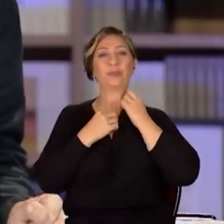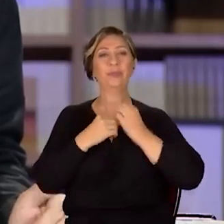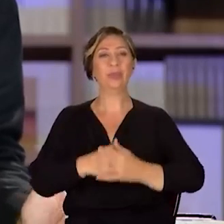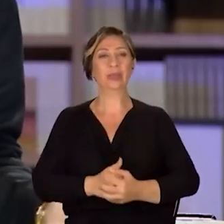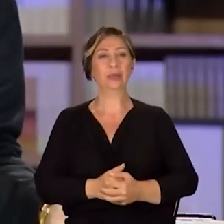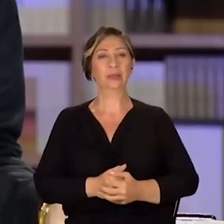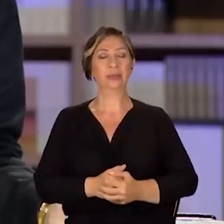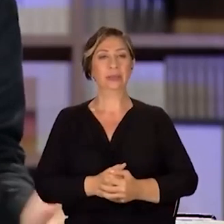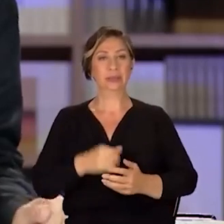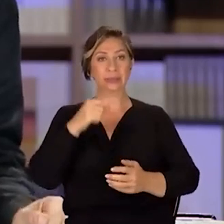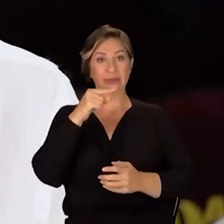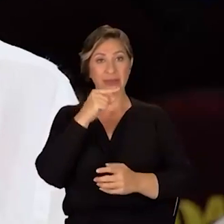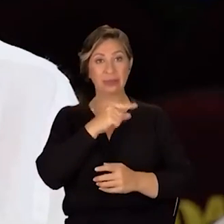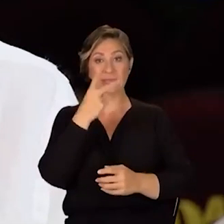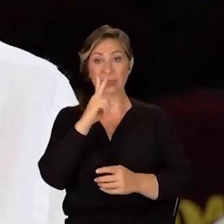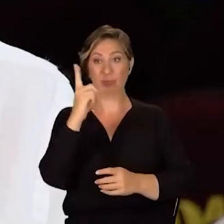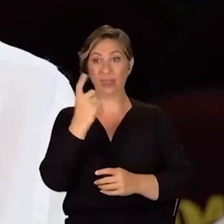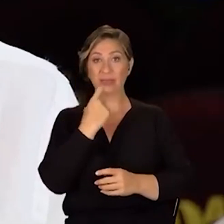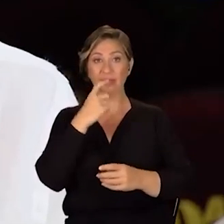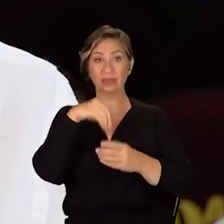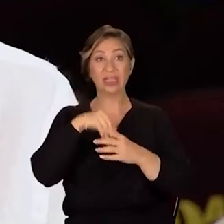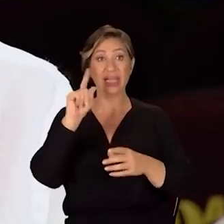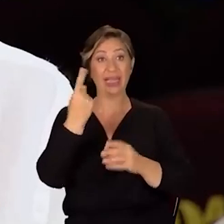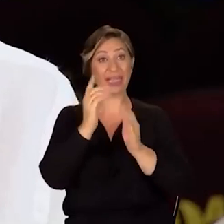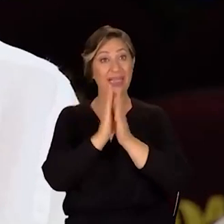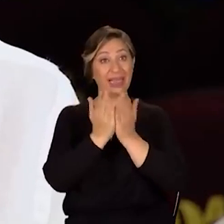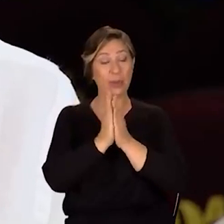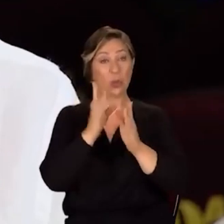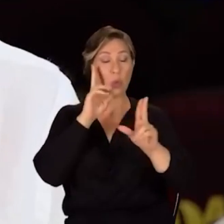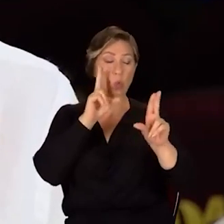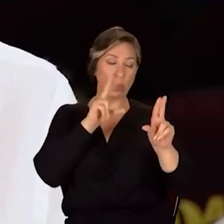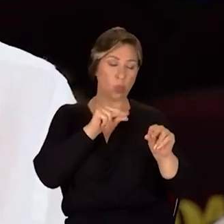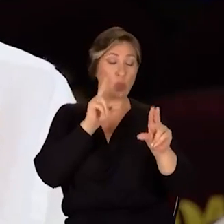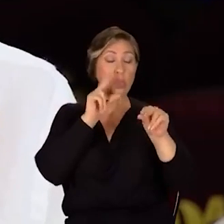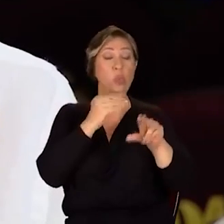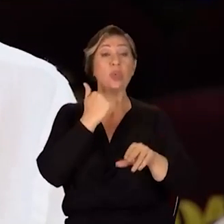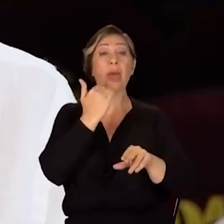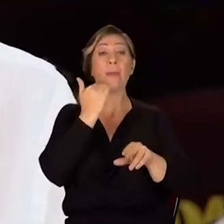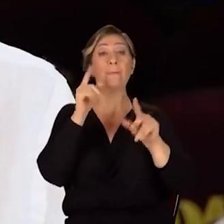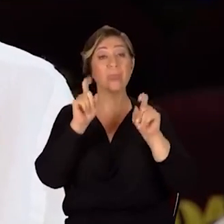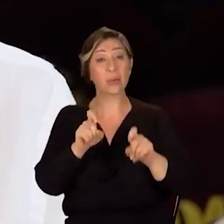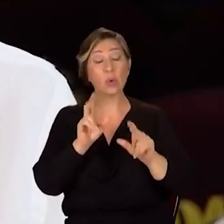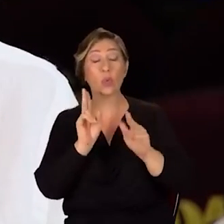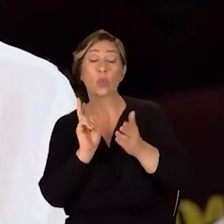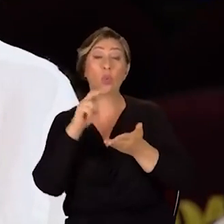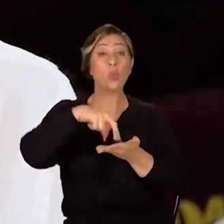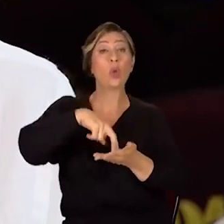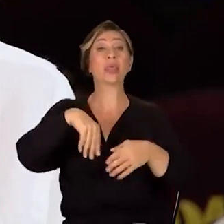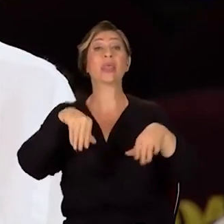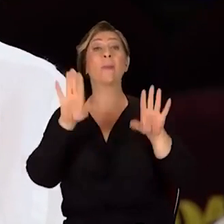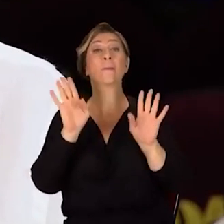hatırlatayım. Siz 2001 yılında ilk kitabınız Uyku, Uyuyamamak mı, Uyanamamak mı'yı